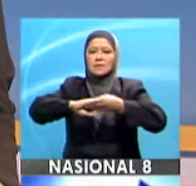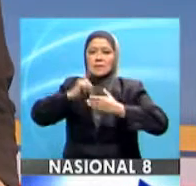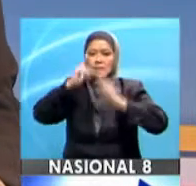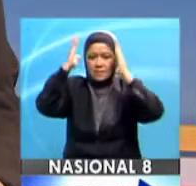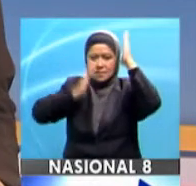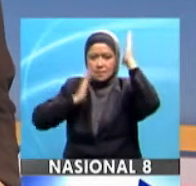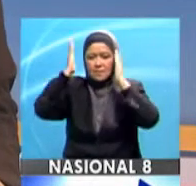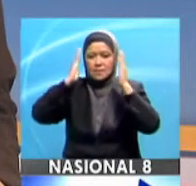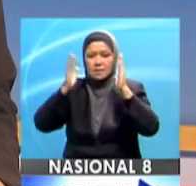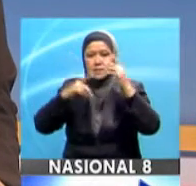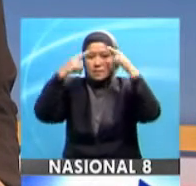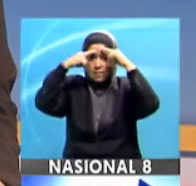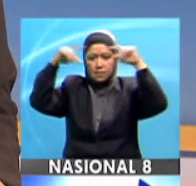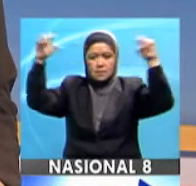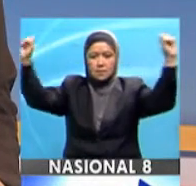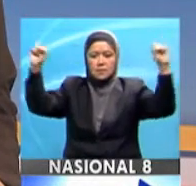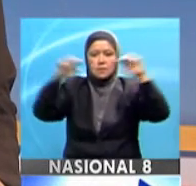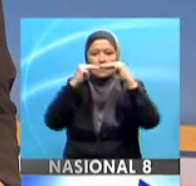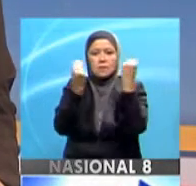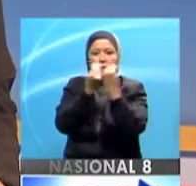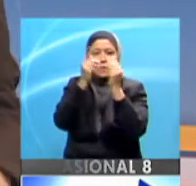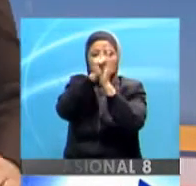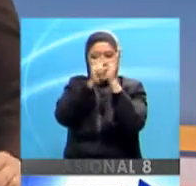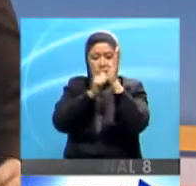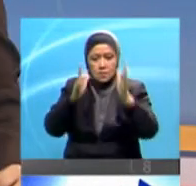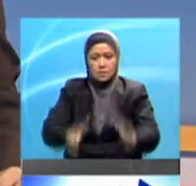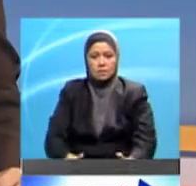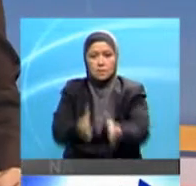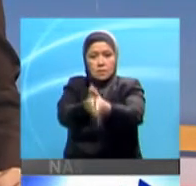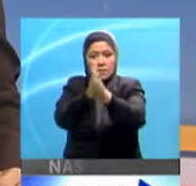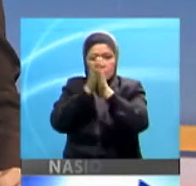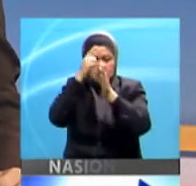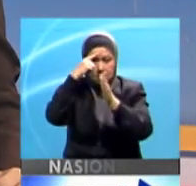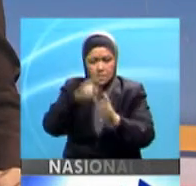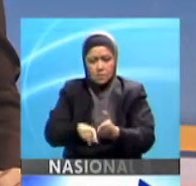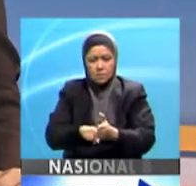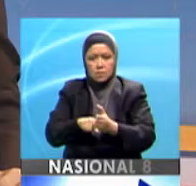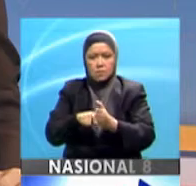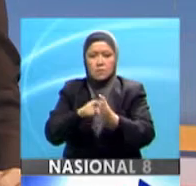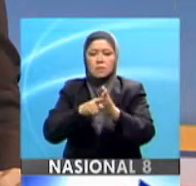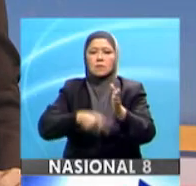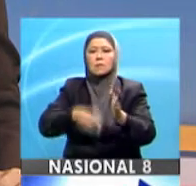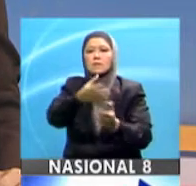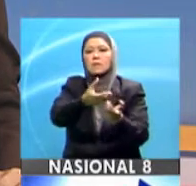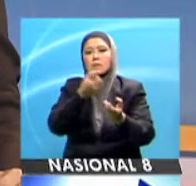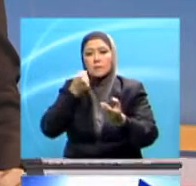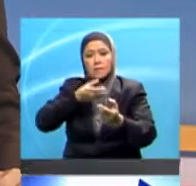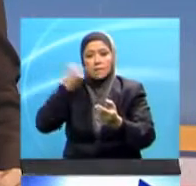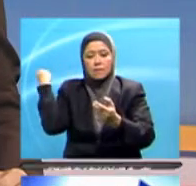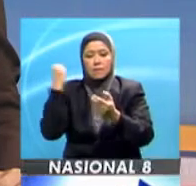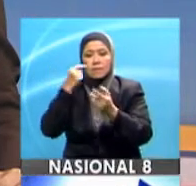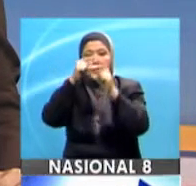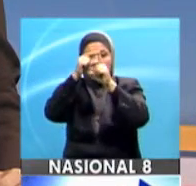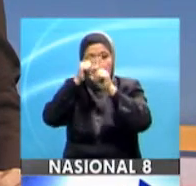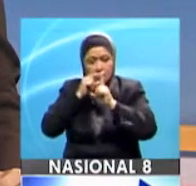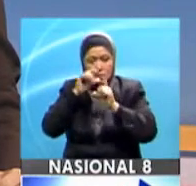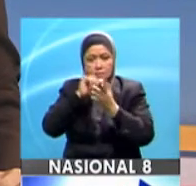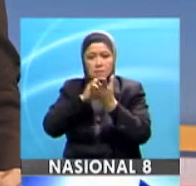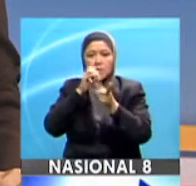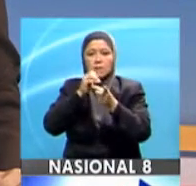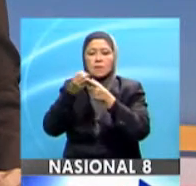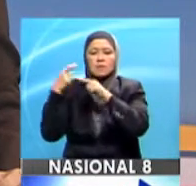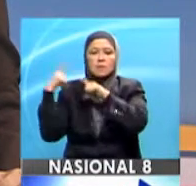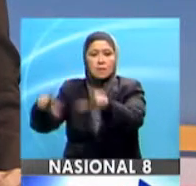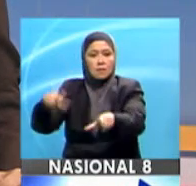presiden majelis peguam didesak menarik balik kenyataannya yang mengkritik badan kehakiman atau meletak jawatan sebagai pilihan kedua